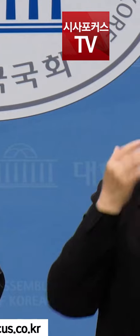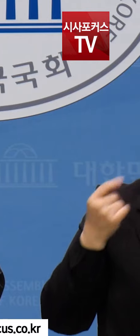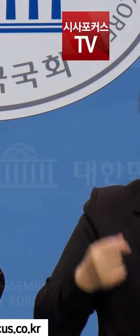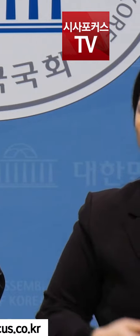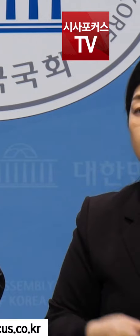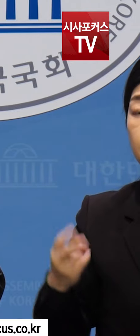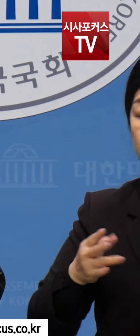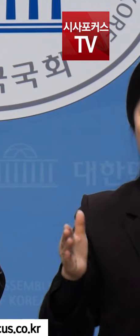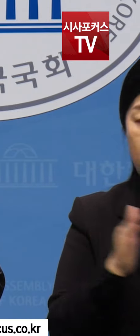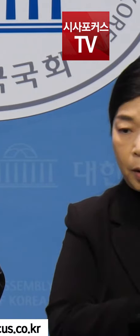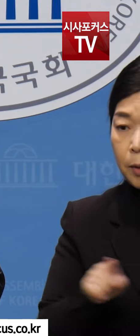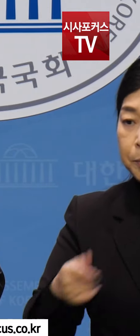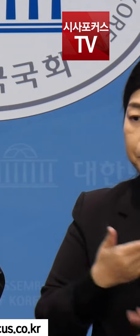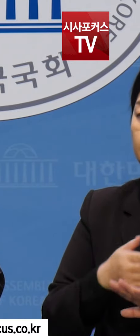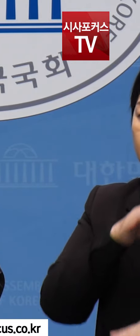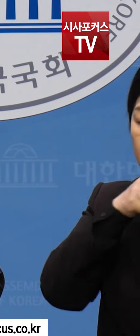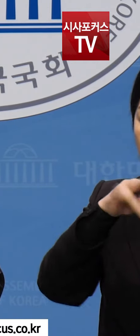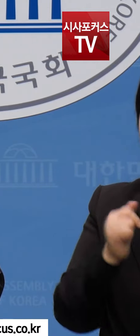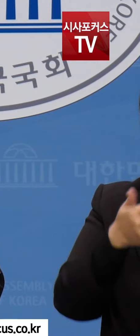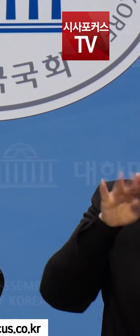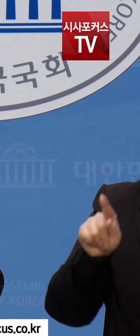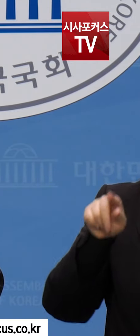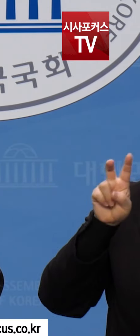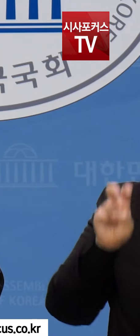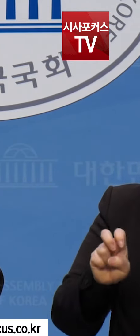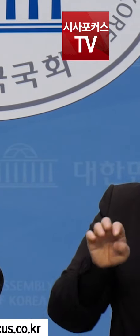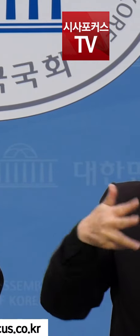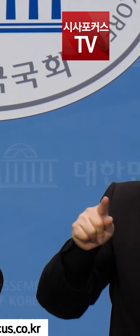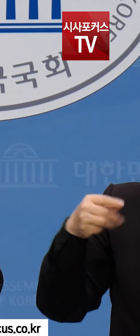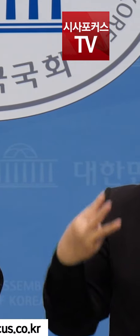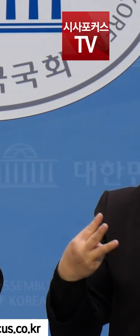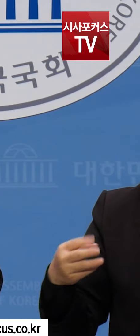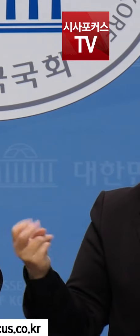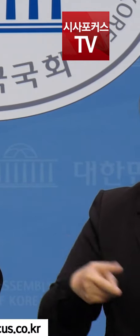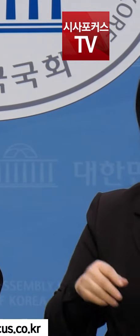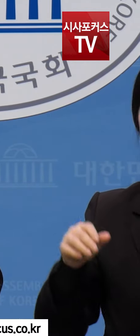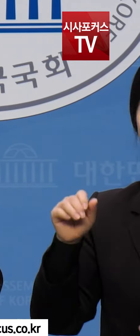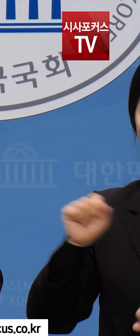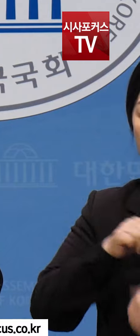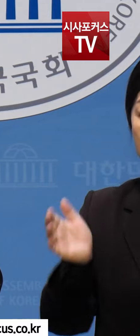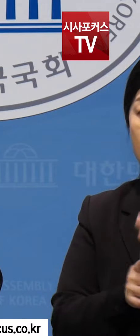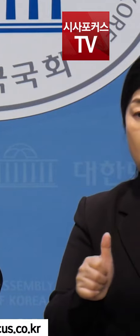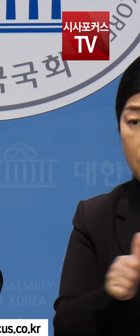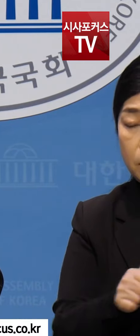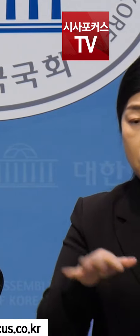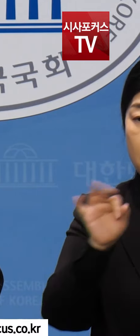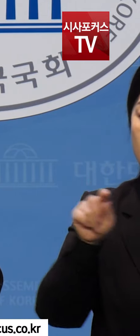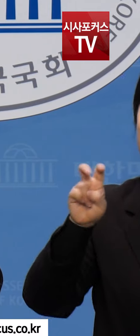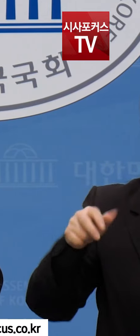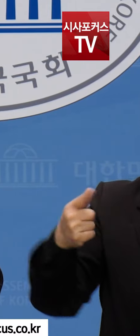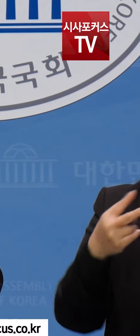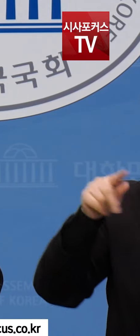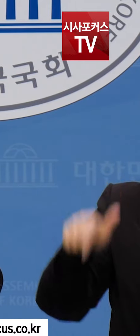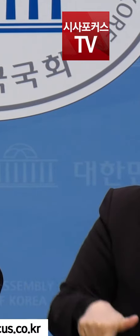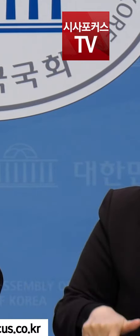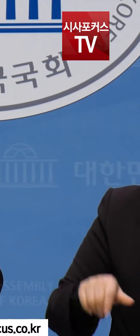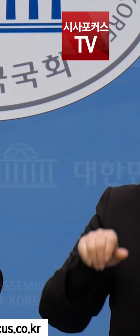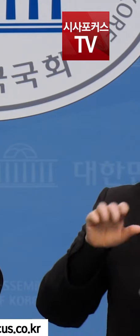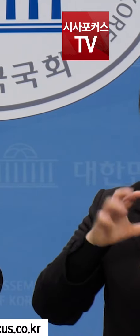사건 관계자인 신범철 국방부 전 차관과 임종덕 국가안보실 전 2차장은